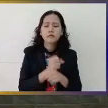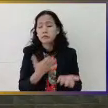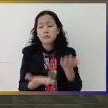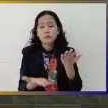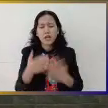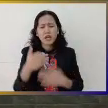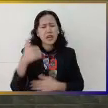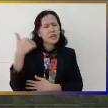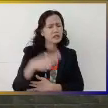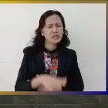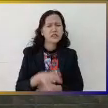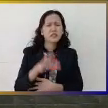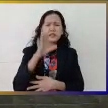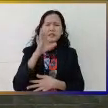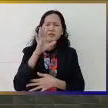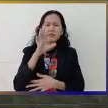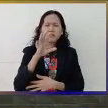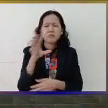but